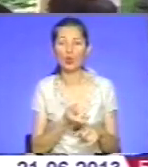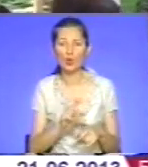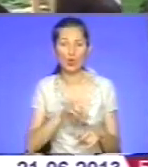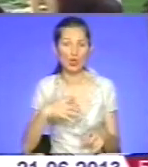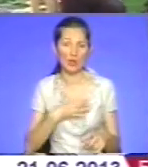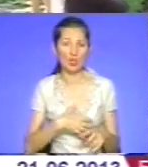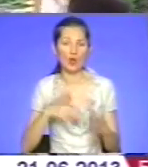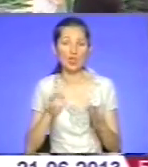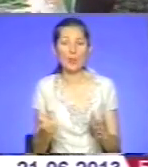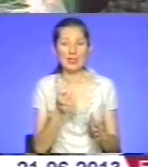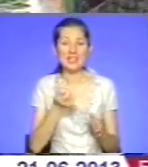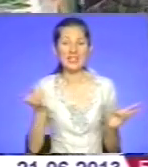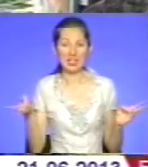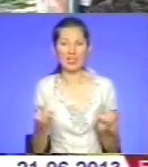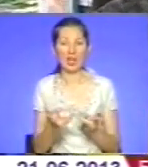хоча б трішки треба